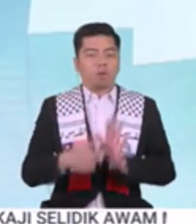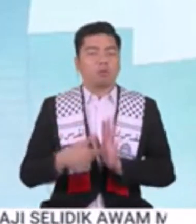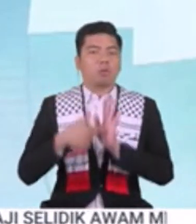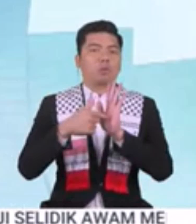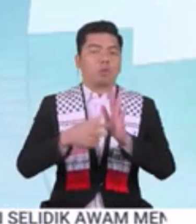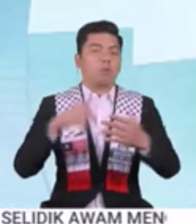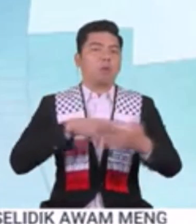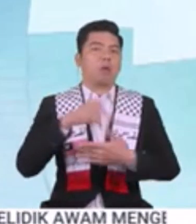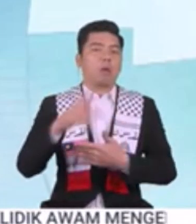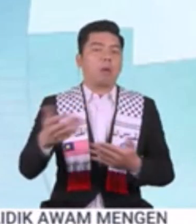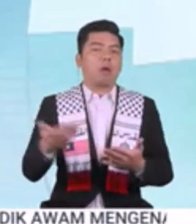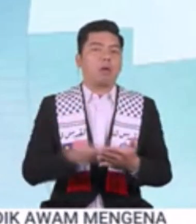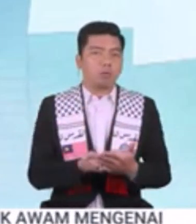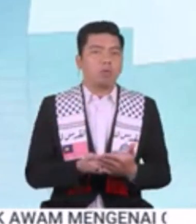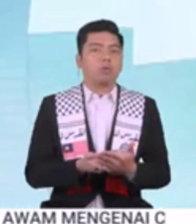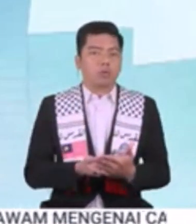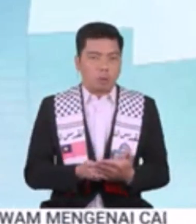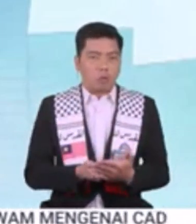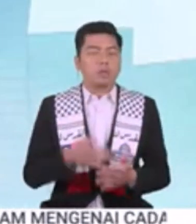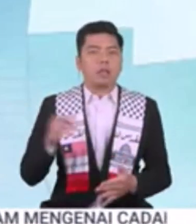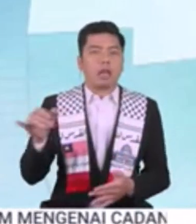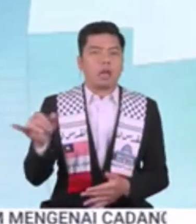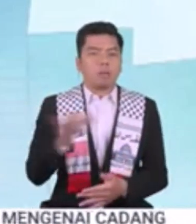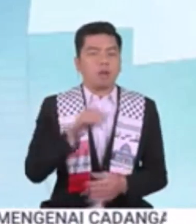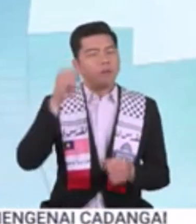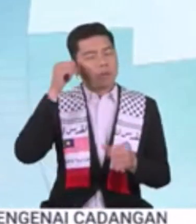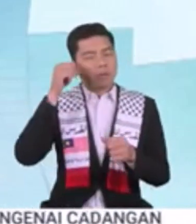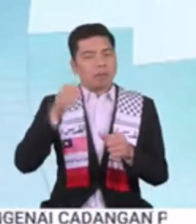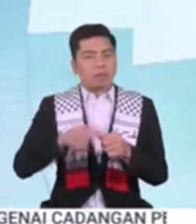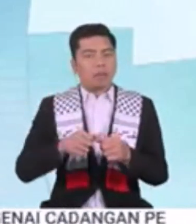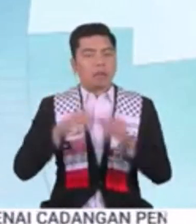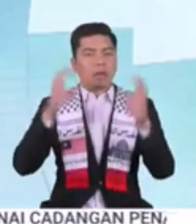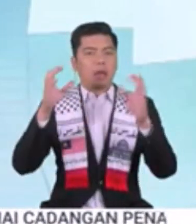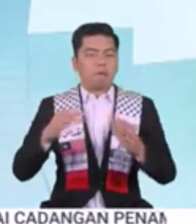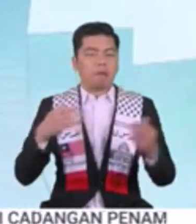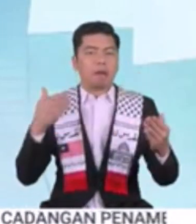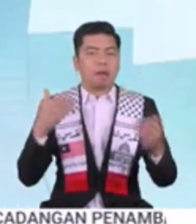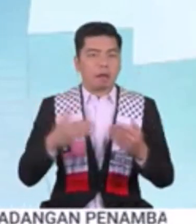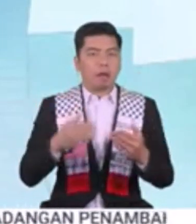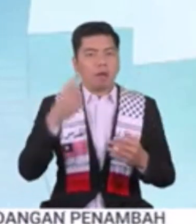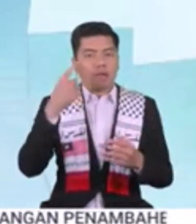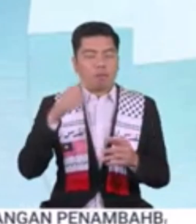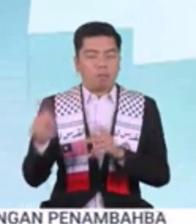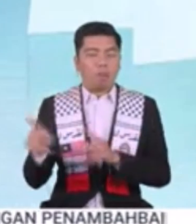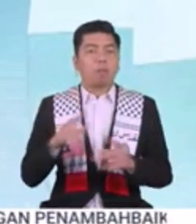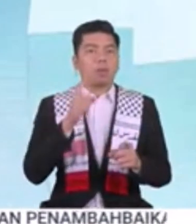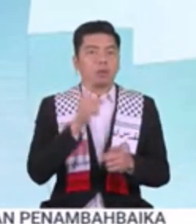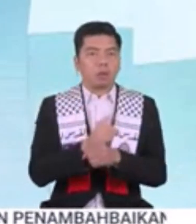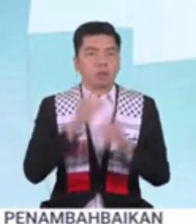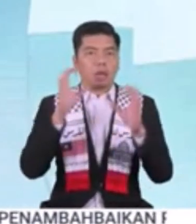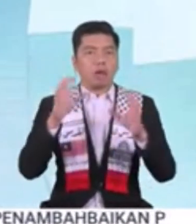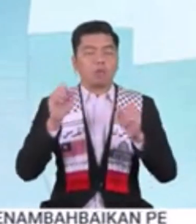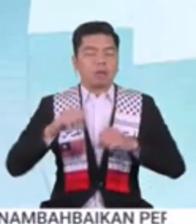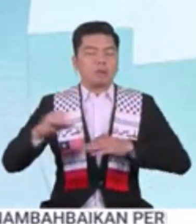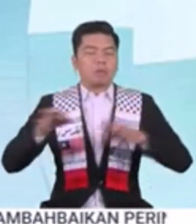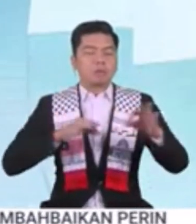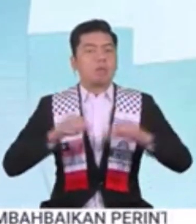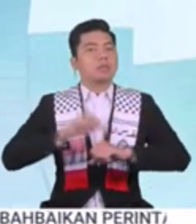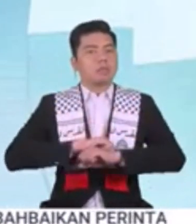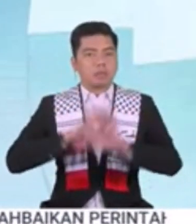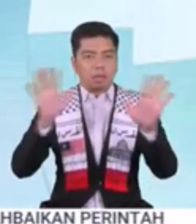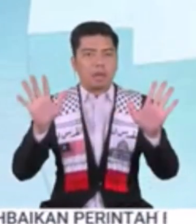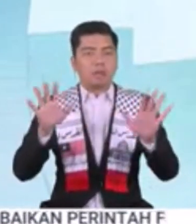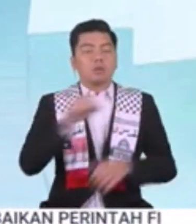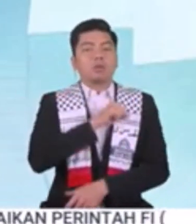ketika memperkenalkan perkara baharu. Juga memikirkan pendekatan yang strategik agar dapat disampaikan secara jelas.